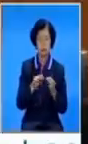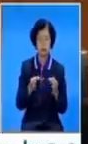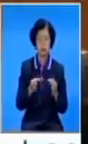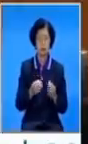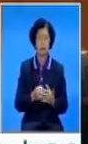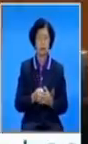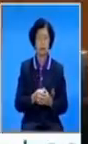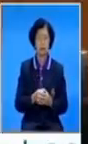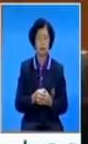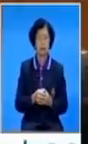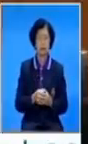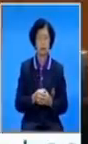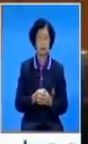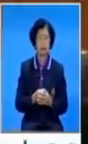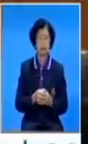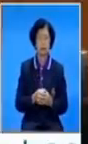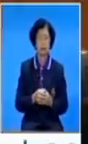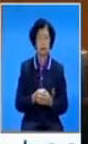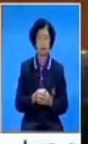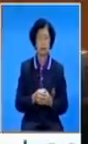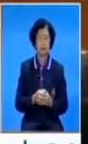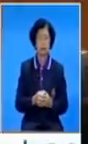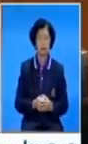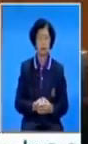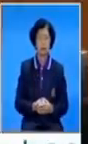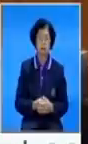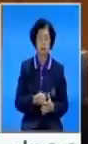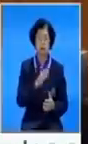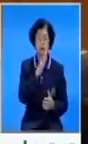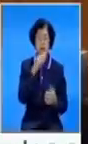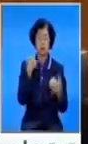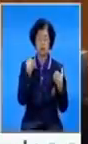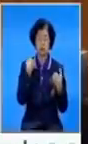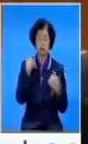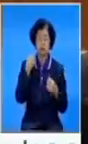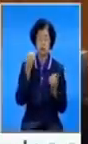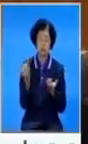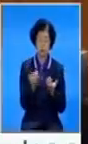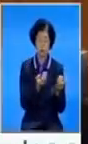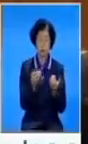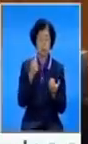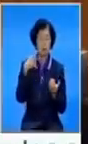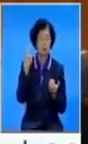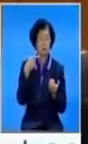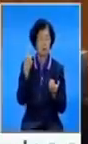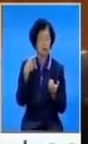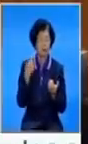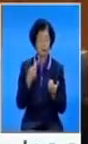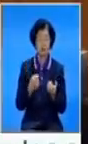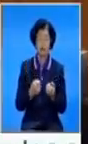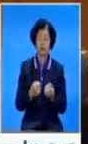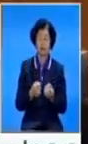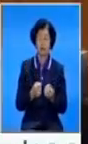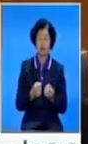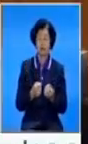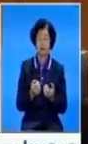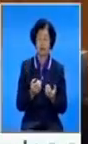รงนี้บอกว่าถ้ามีลูกสาวก็อย่าไปยุ่งกับรถไฟเรือเมล์ลิเกตำรว